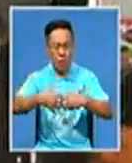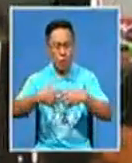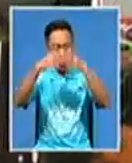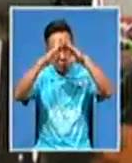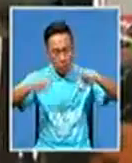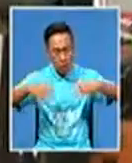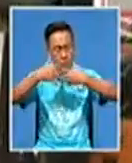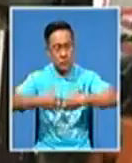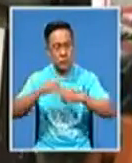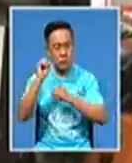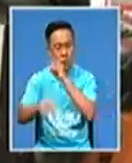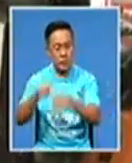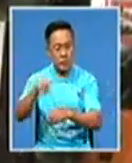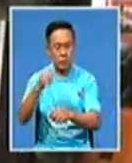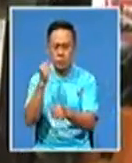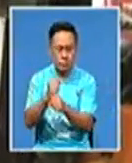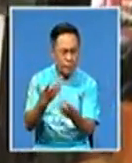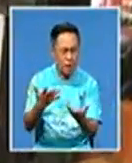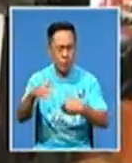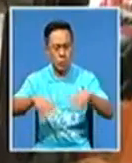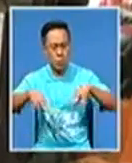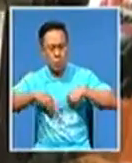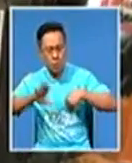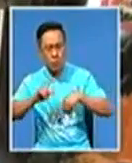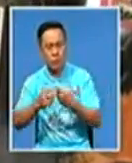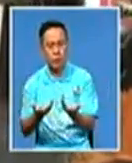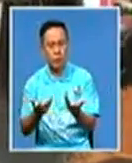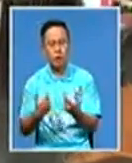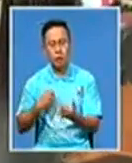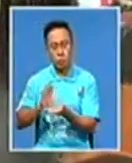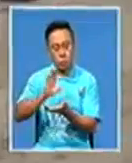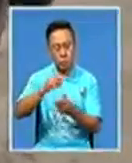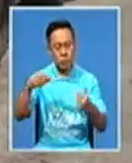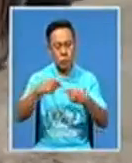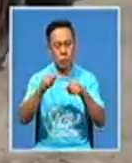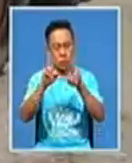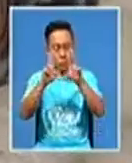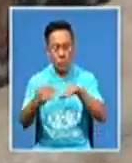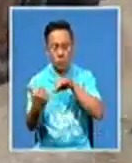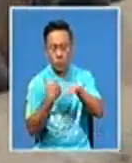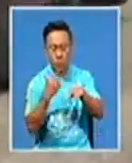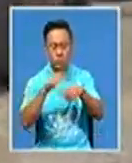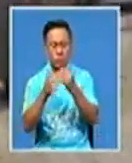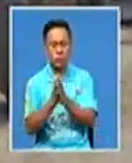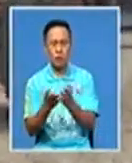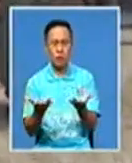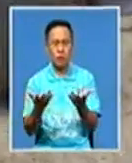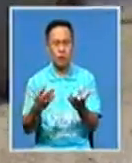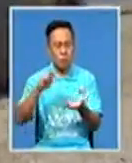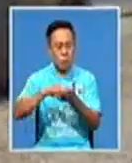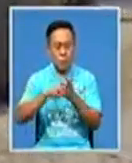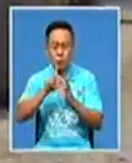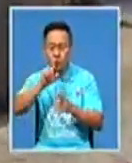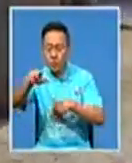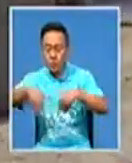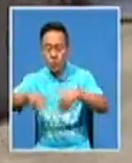ขยะแล้วก็ในส่วนของการลงทุนสาธารณูปโภคต่างๆถนนหนทางมันต้องผ่านความคิดเห็นนะ